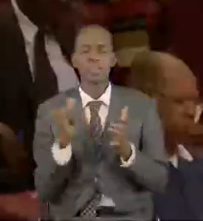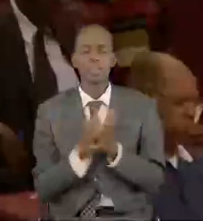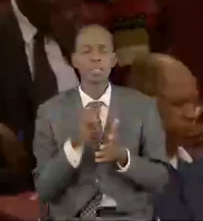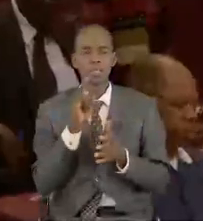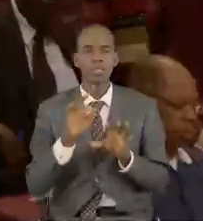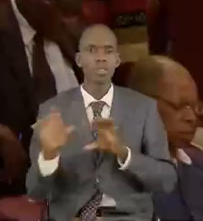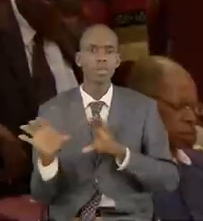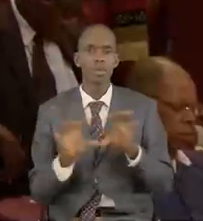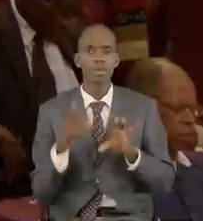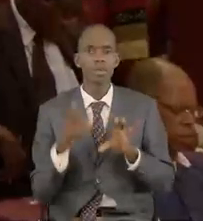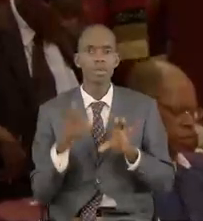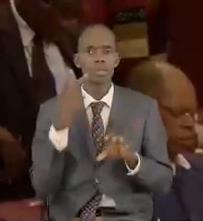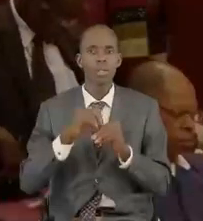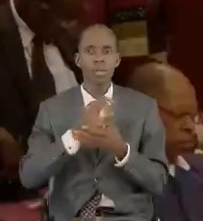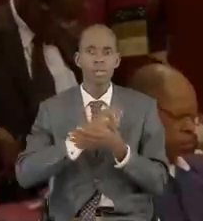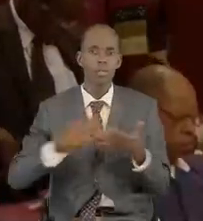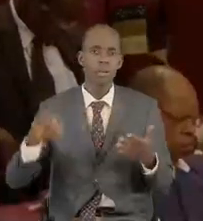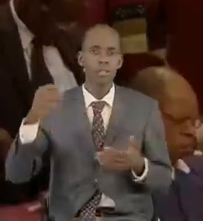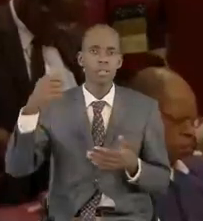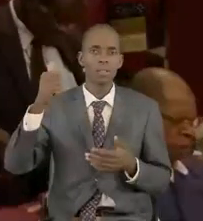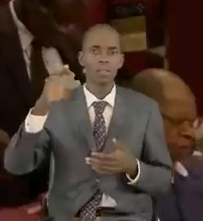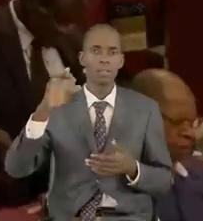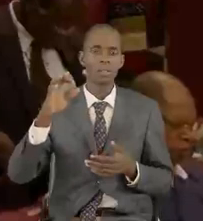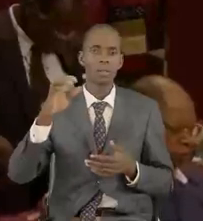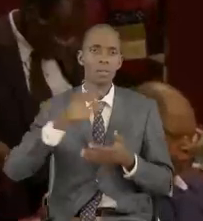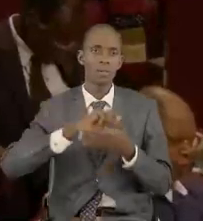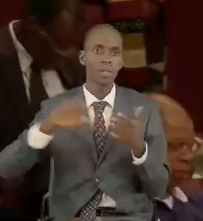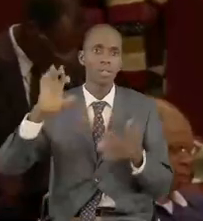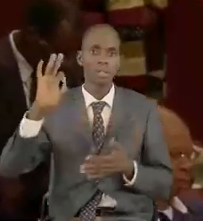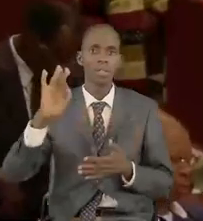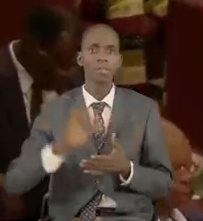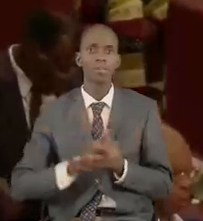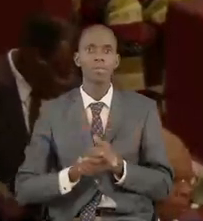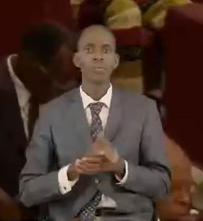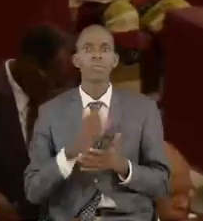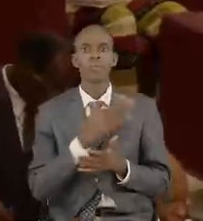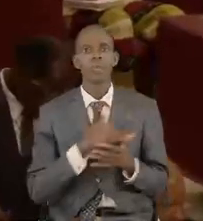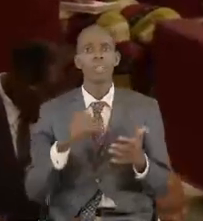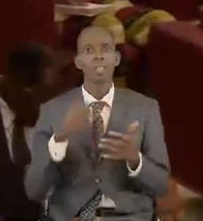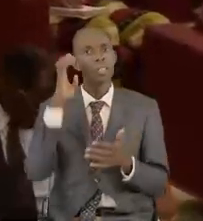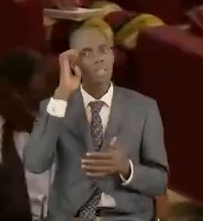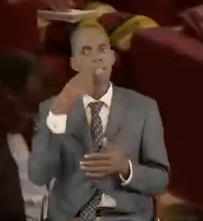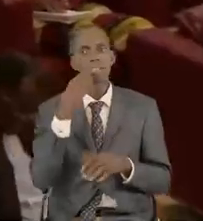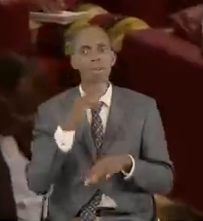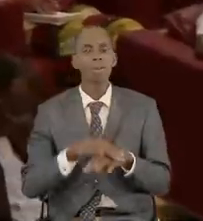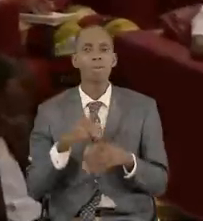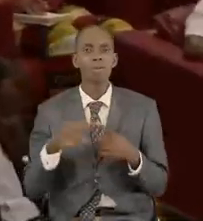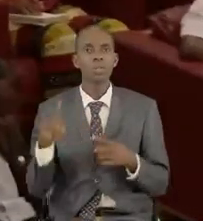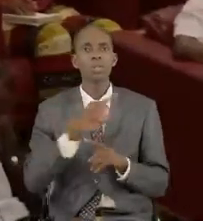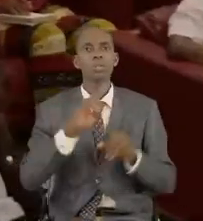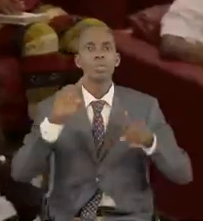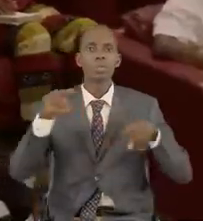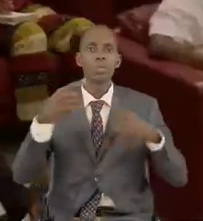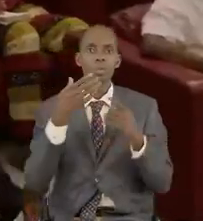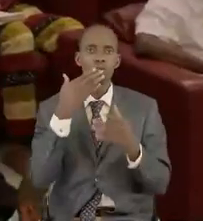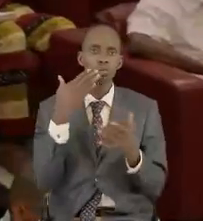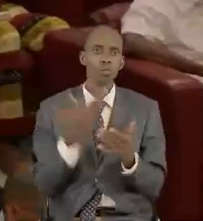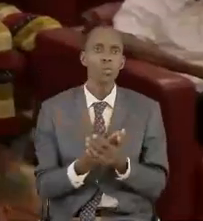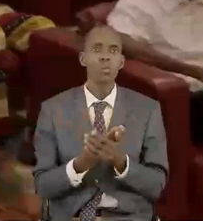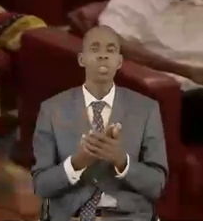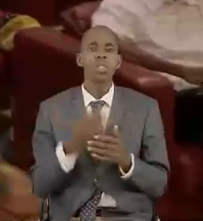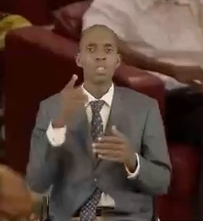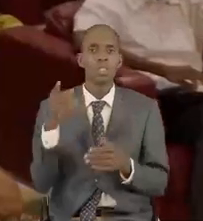et vous vous versez 9 dit versez 9 10 et leur dit